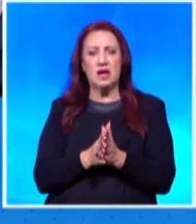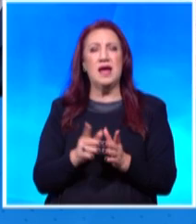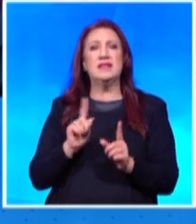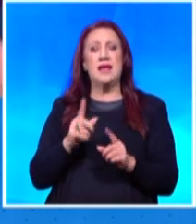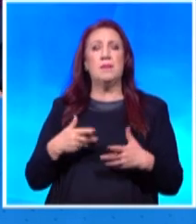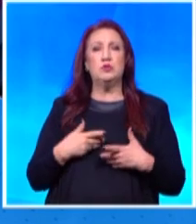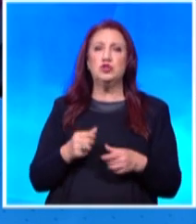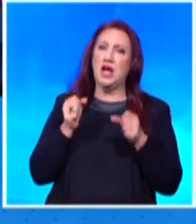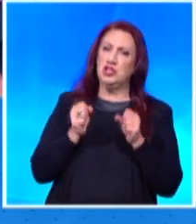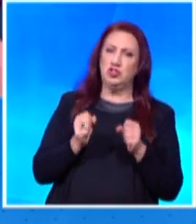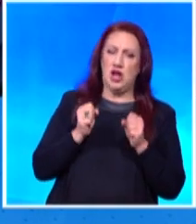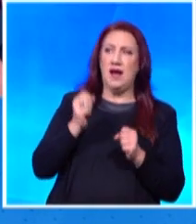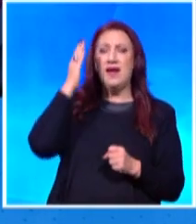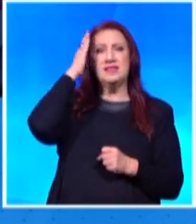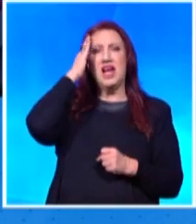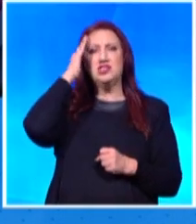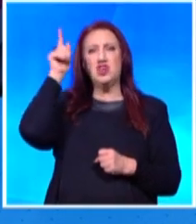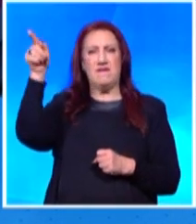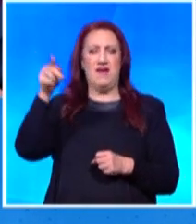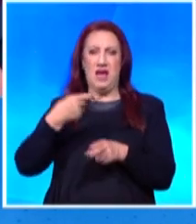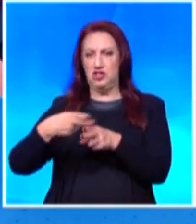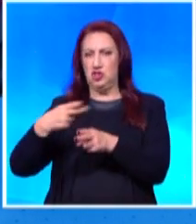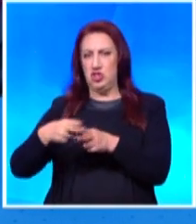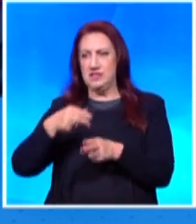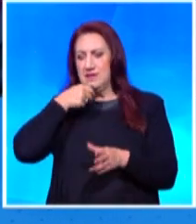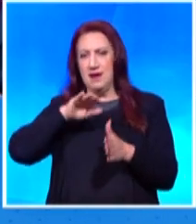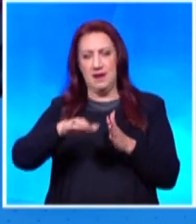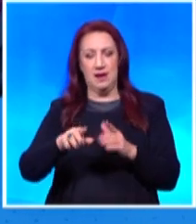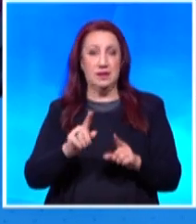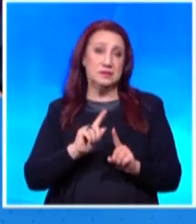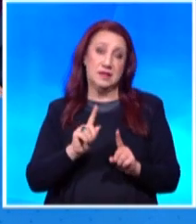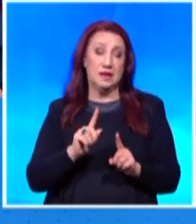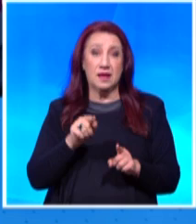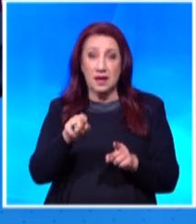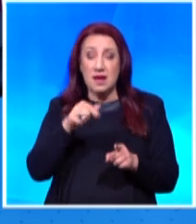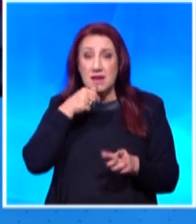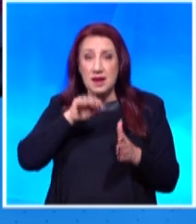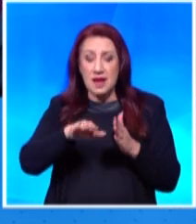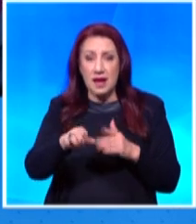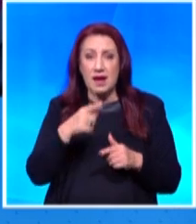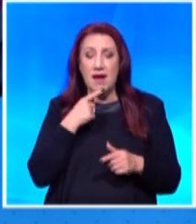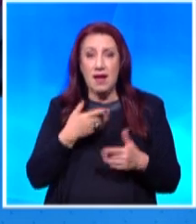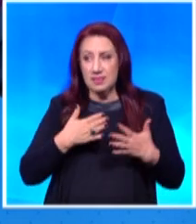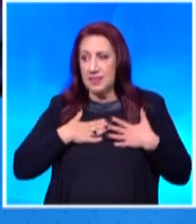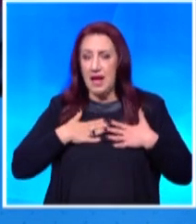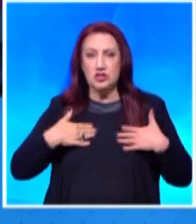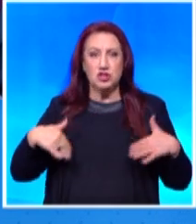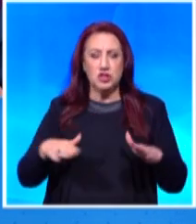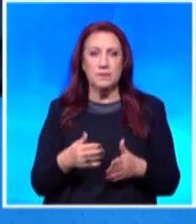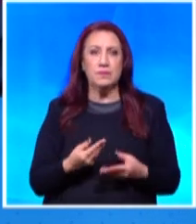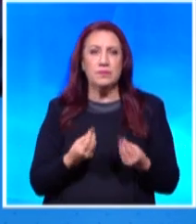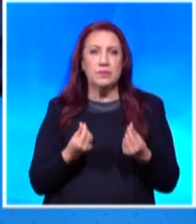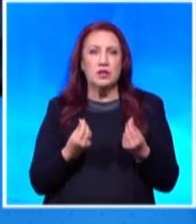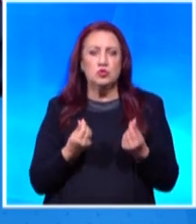държавата да почисти дерето. Дерето е пак наше. Дерето струва много пари. Поддържането му е